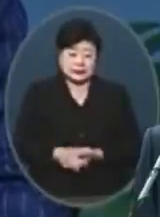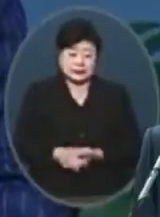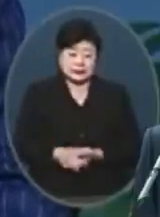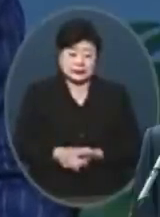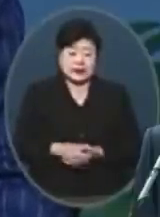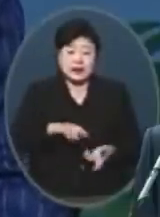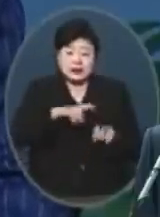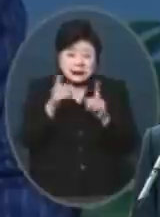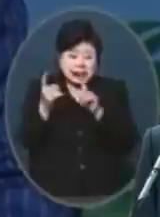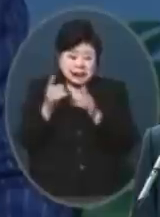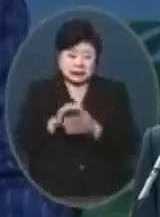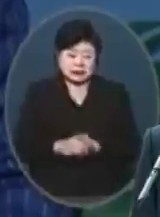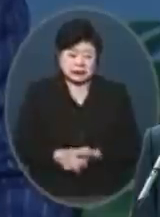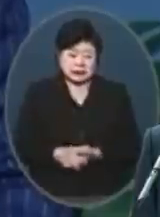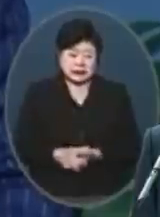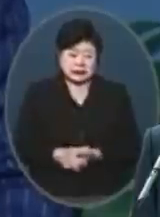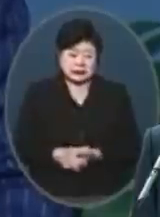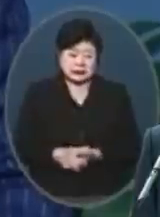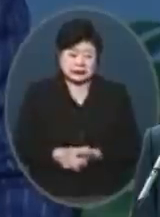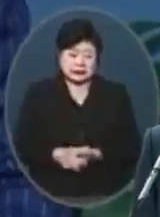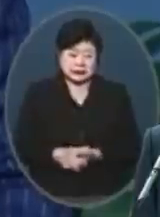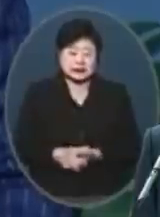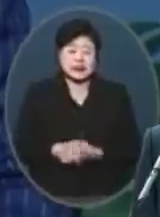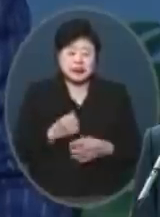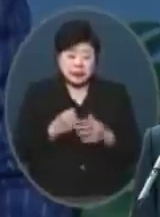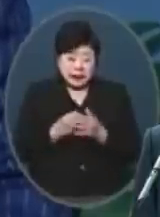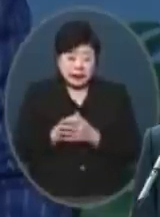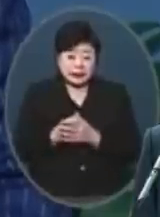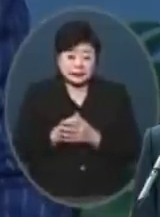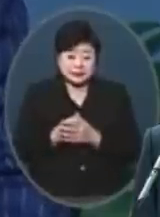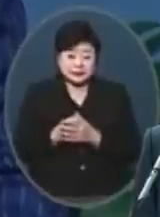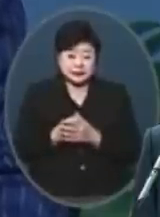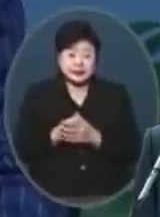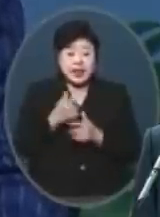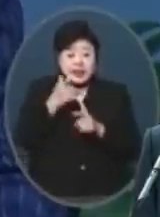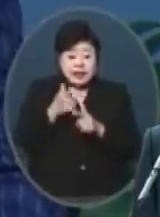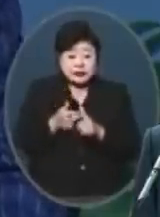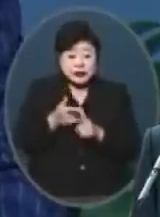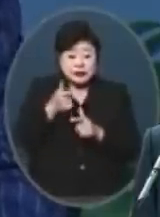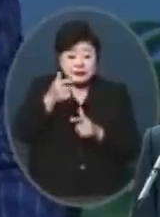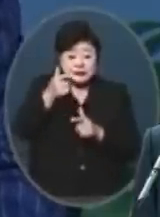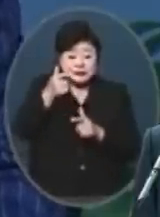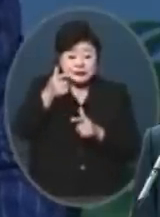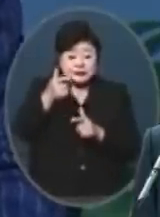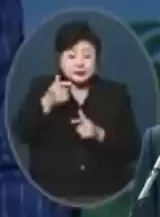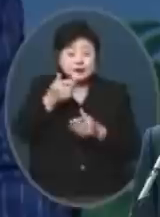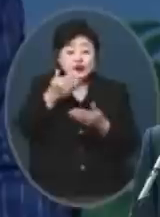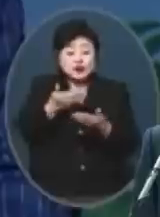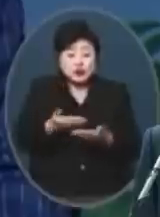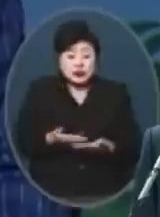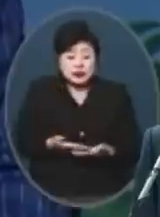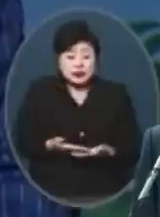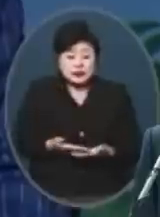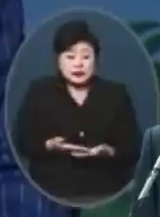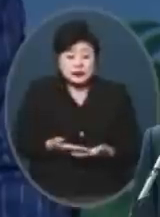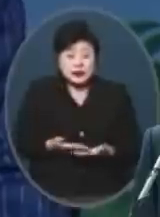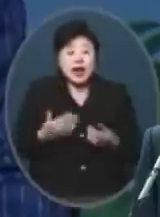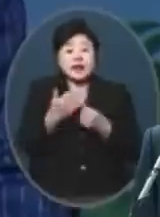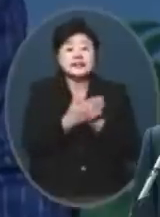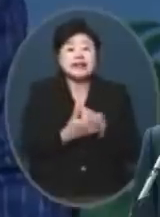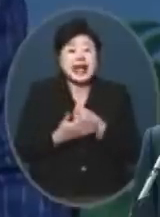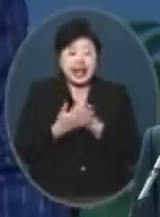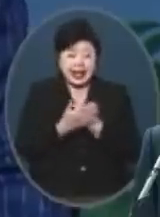살아나는 것입니다. 그러므로 예수님 주시는